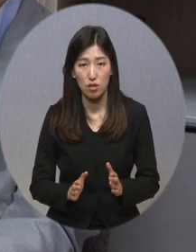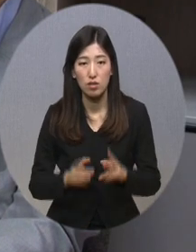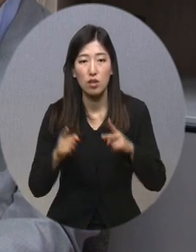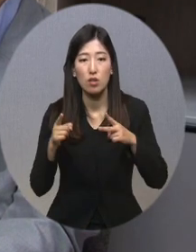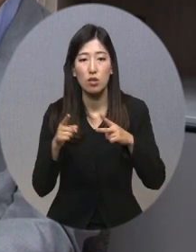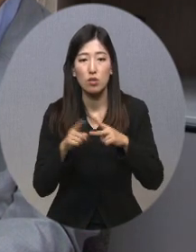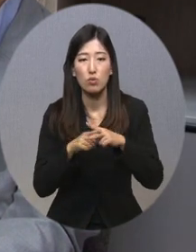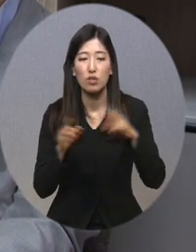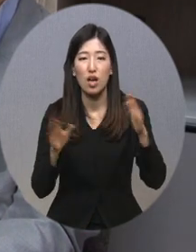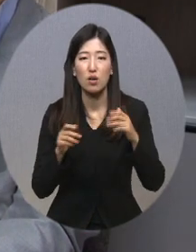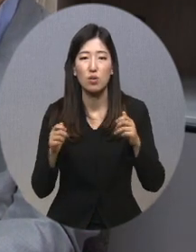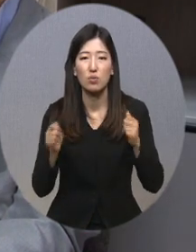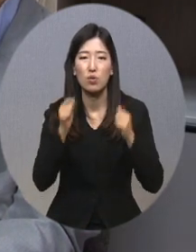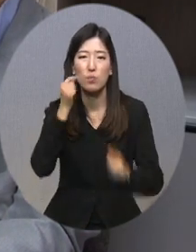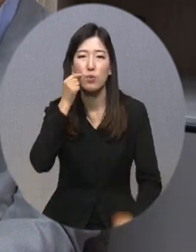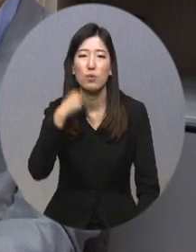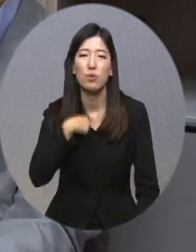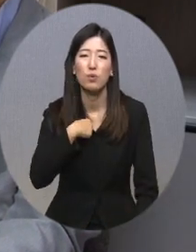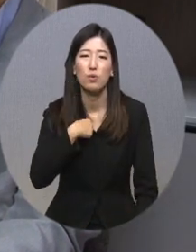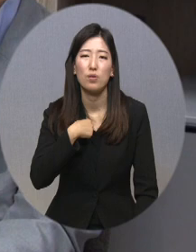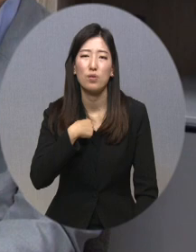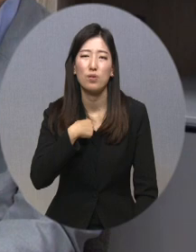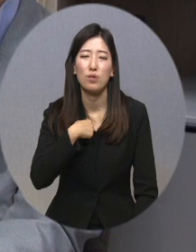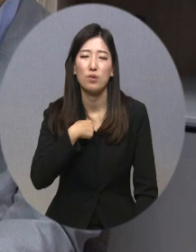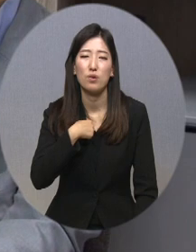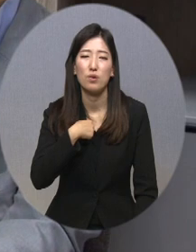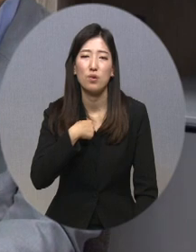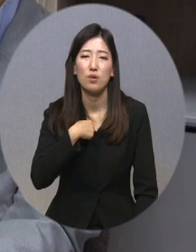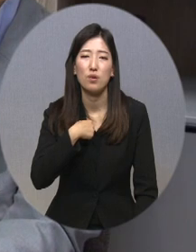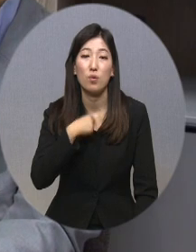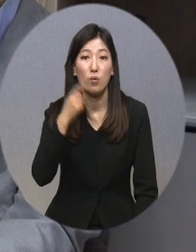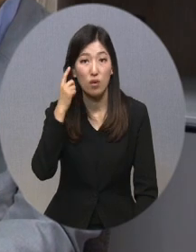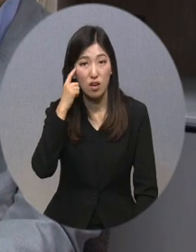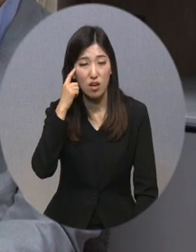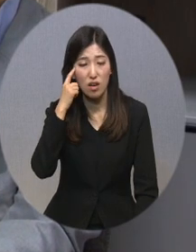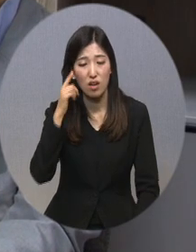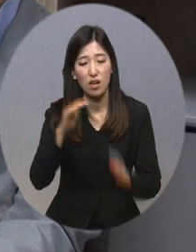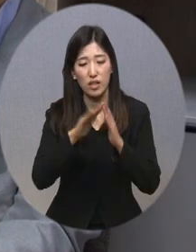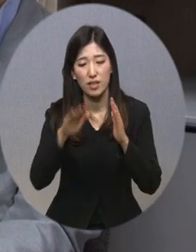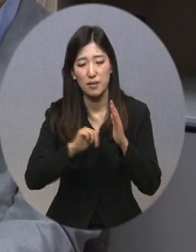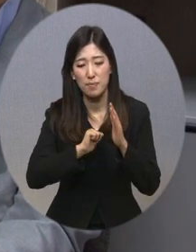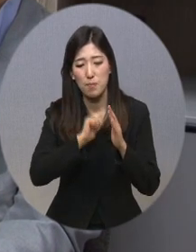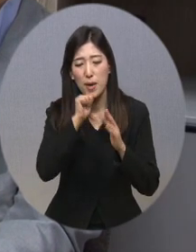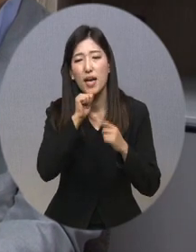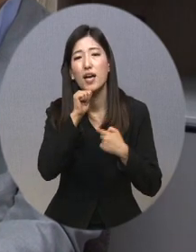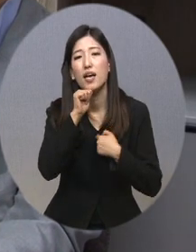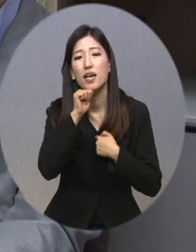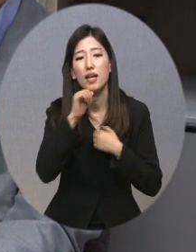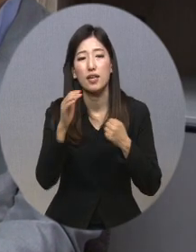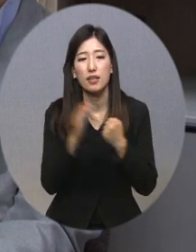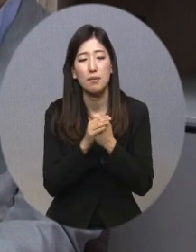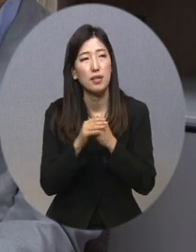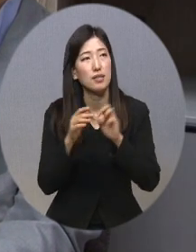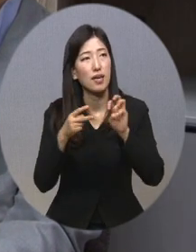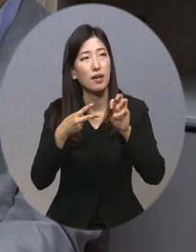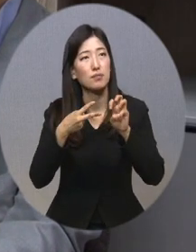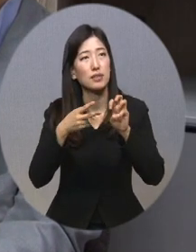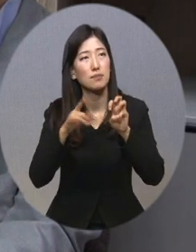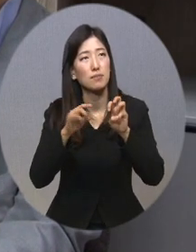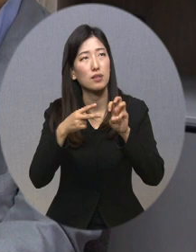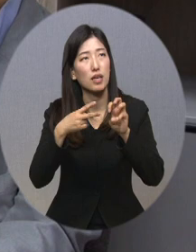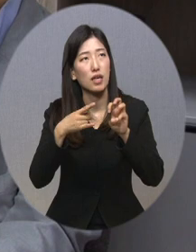초등학교를 졸업을 못했어요. 가정이 네. 어려워서. 네. 그래서 그거를 30대 중반 이후에 이제 해결을 했고요. 그때